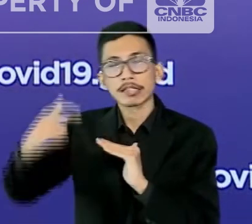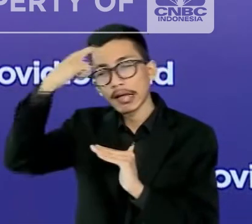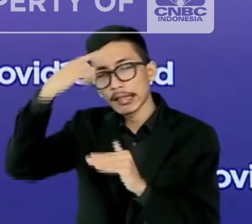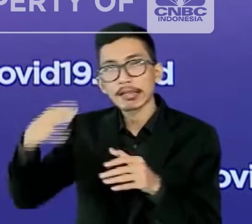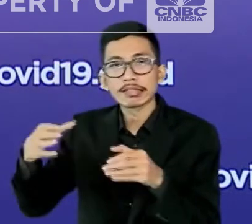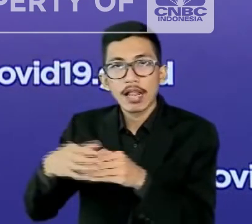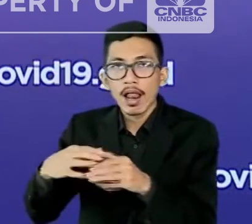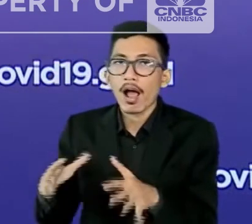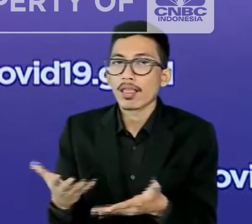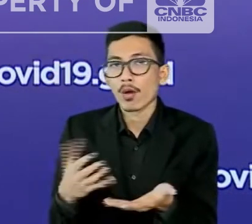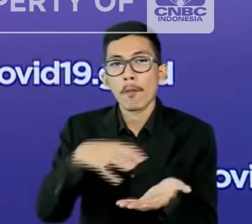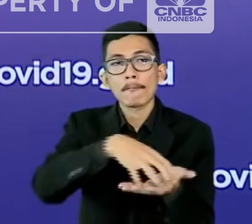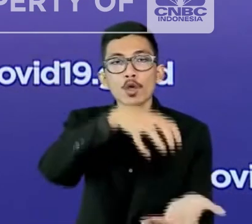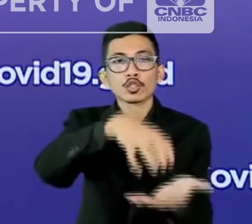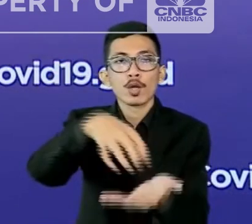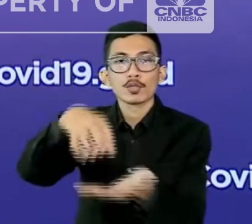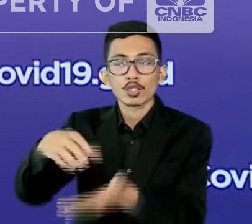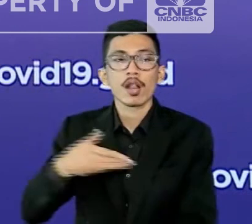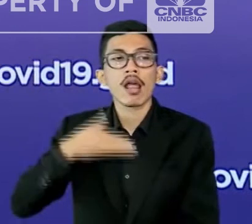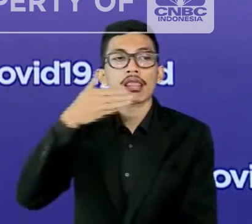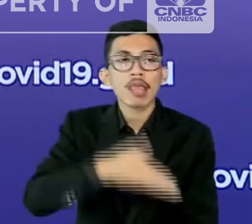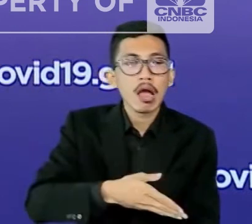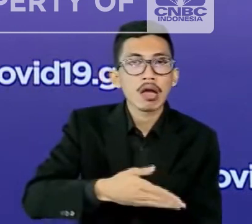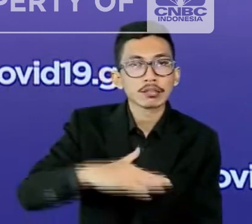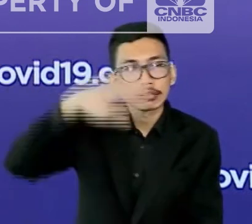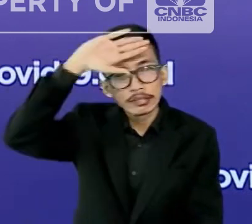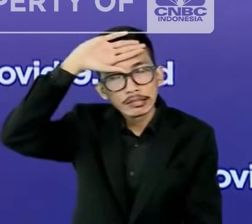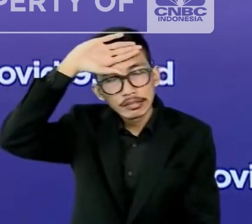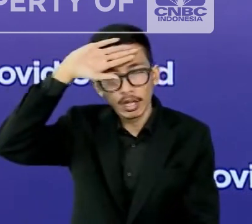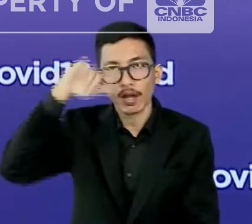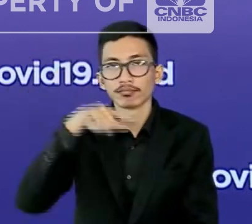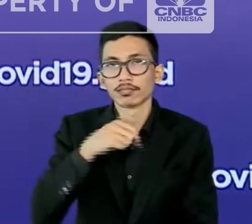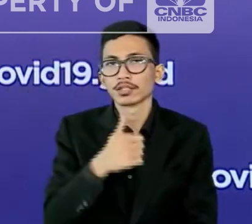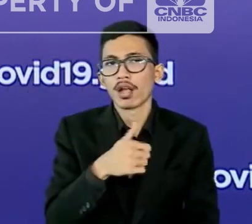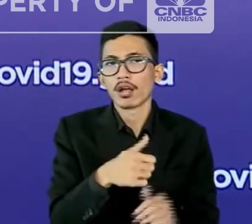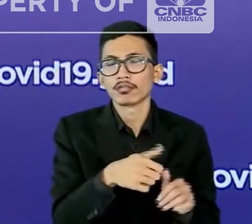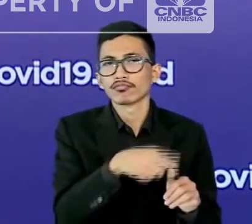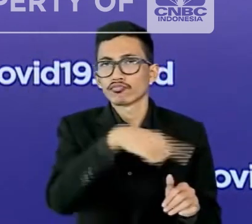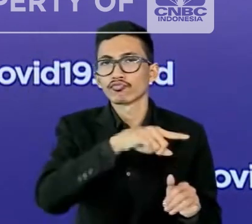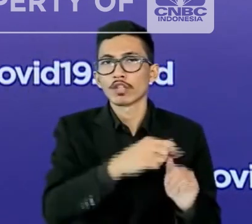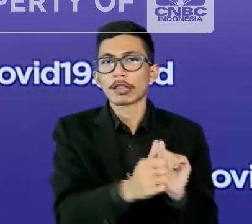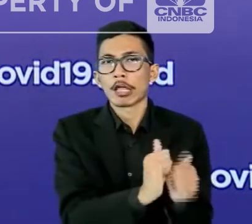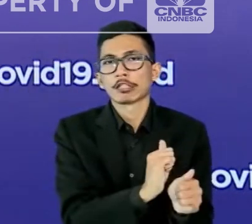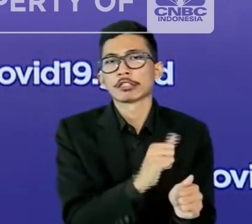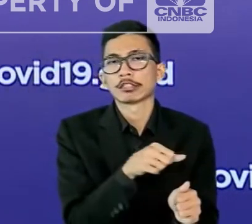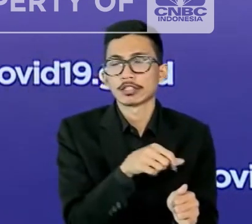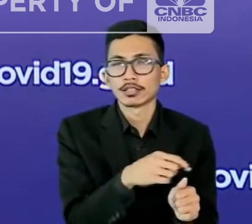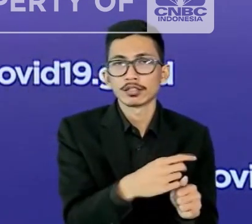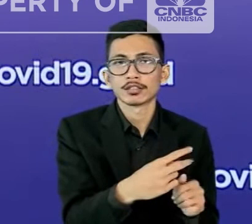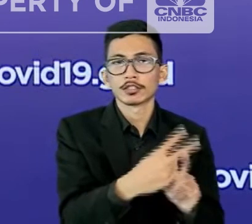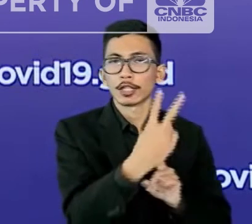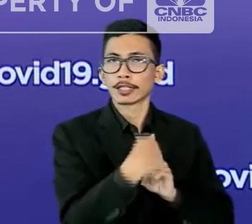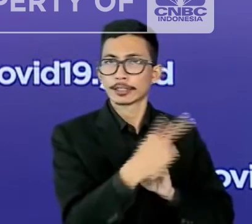bpkm yang ada di daerah-daerah kita nanti disanalah fungsi tracking akan berjalan sebagaimana yang